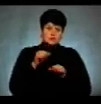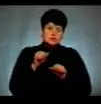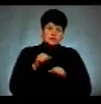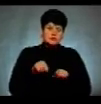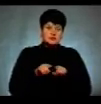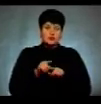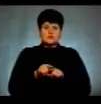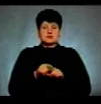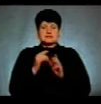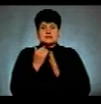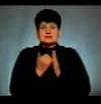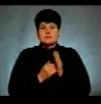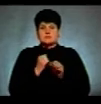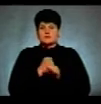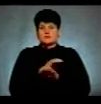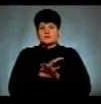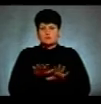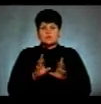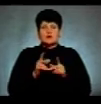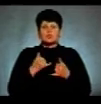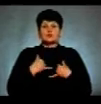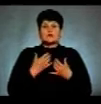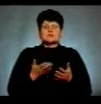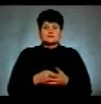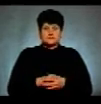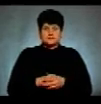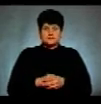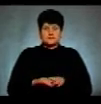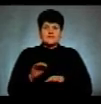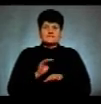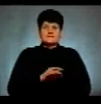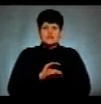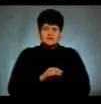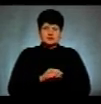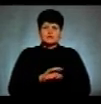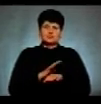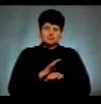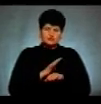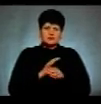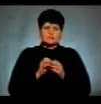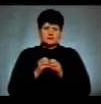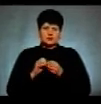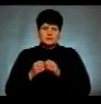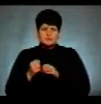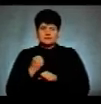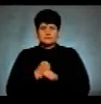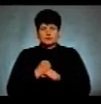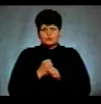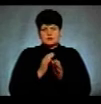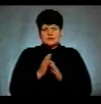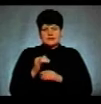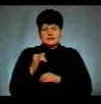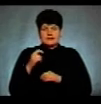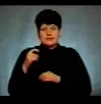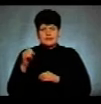теж система не працюватиме. Як в нас, пані Наталі? Фактично, іноді були перебої в роботі системи